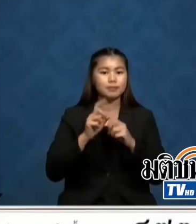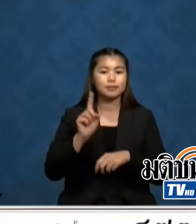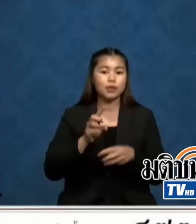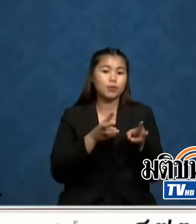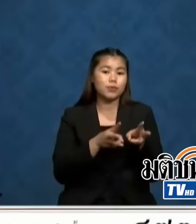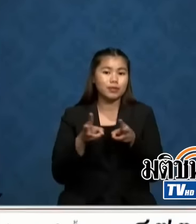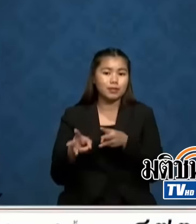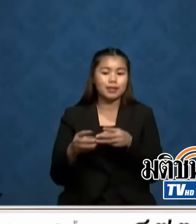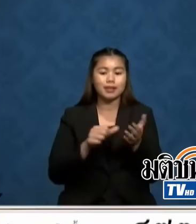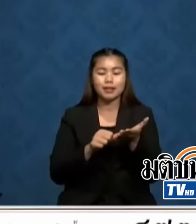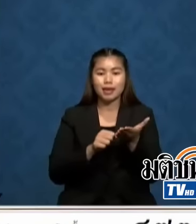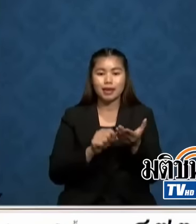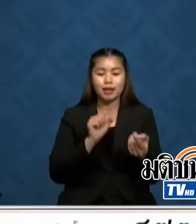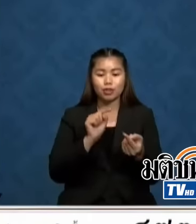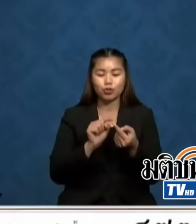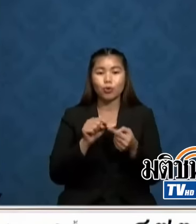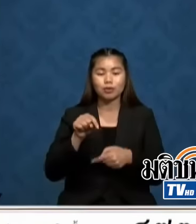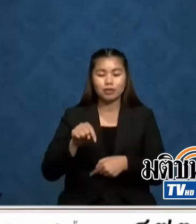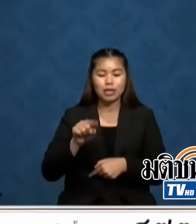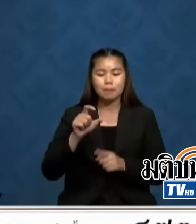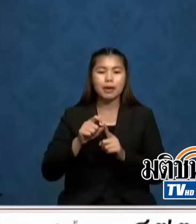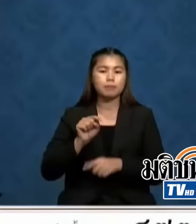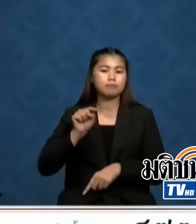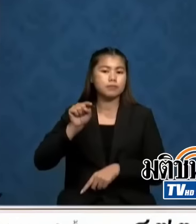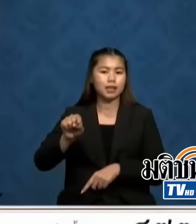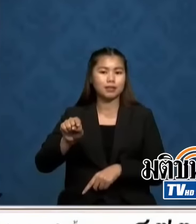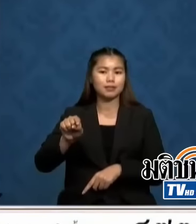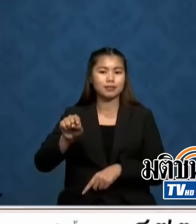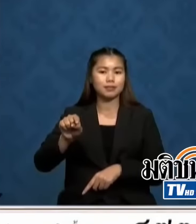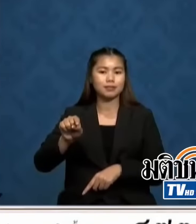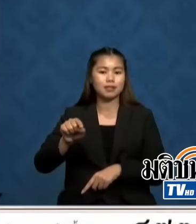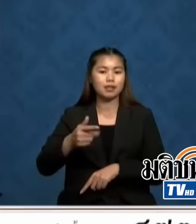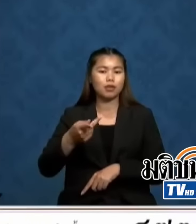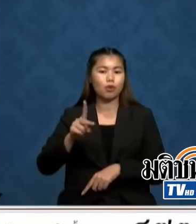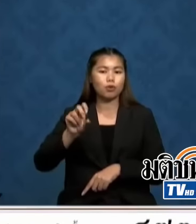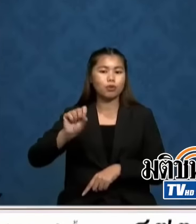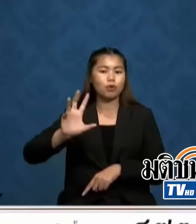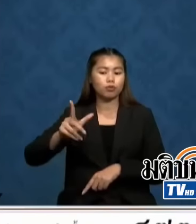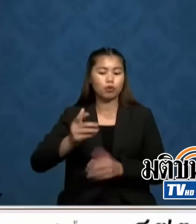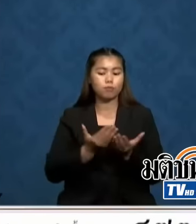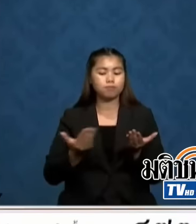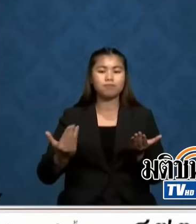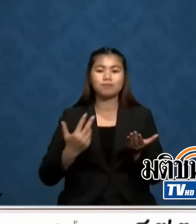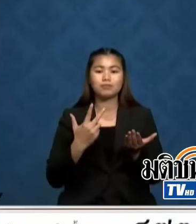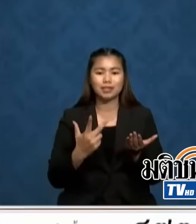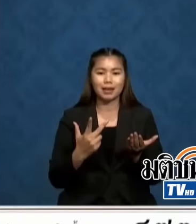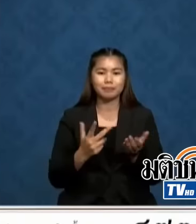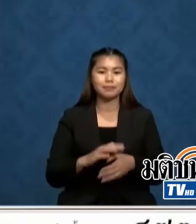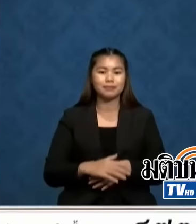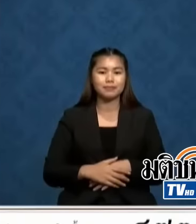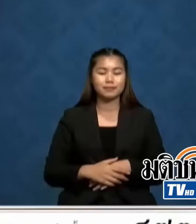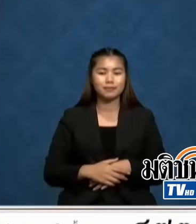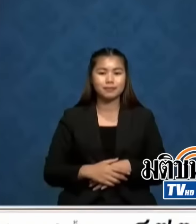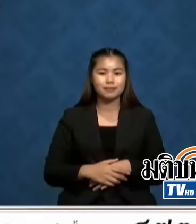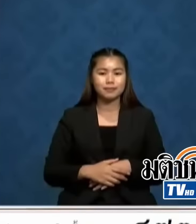ที่จะแก้ไขปัญหาก็คือไปออกคำสั่งคสช 3ฉบับนะ